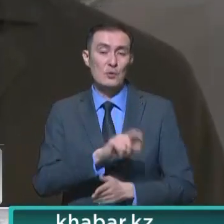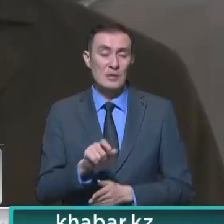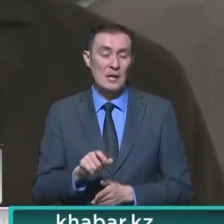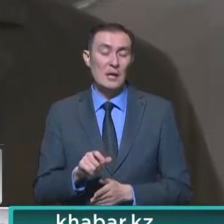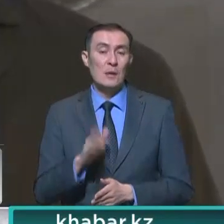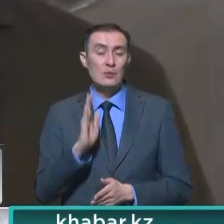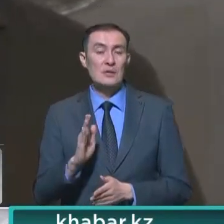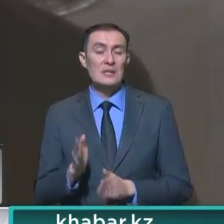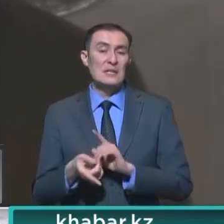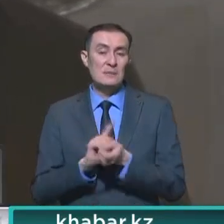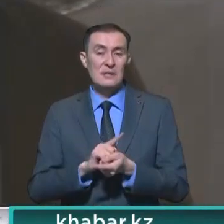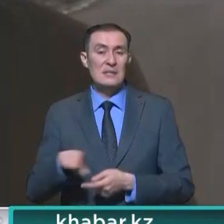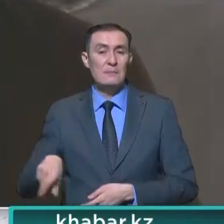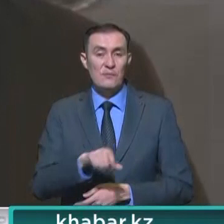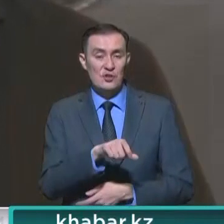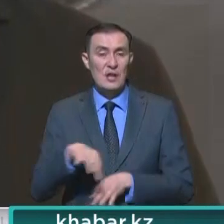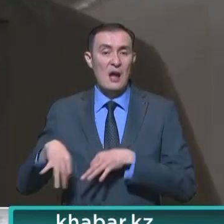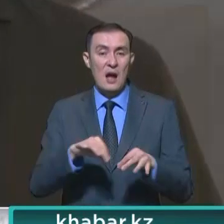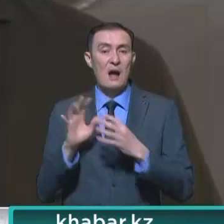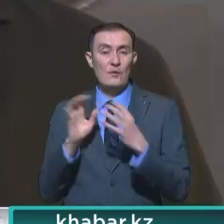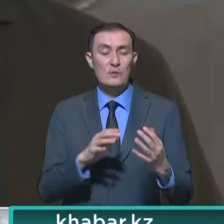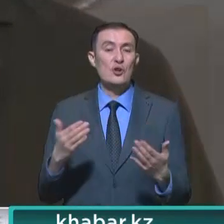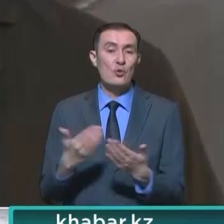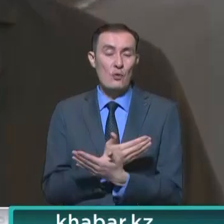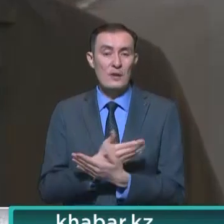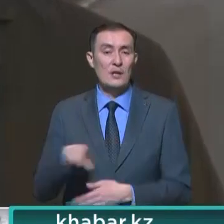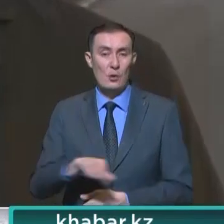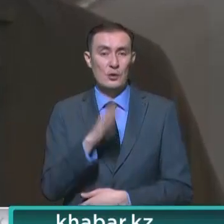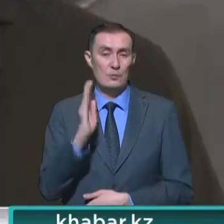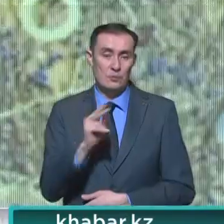планируем пересмотреть схемы движения автобусов и открыть новые линии.